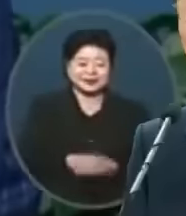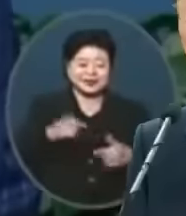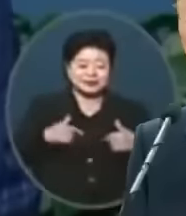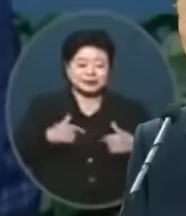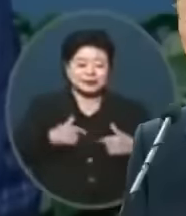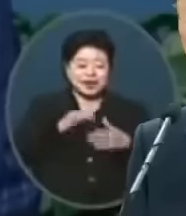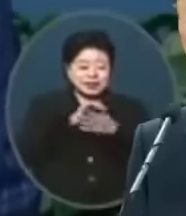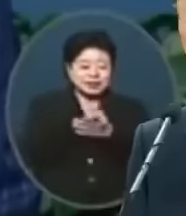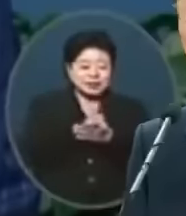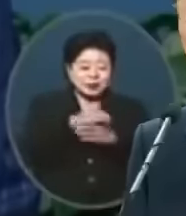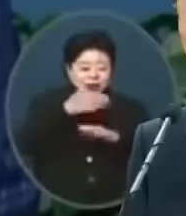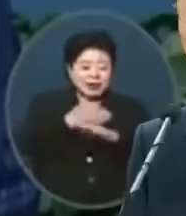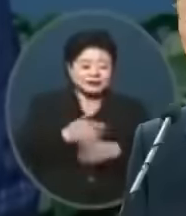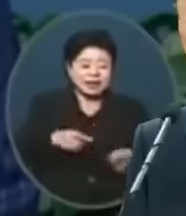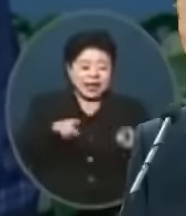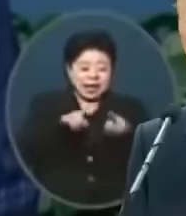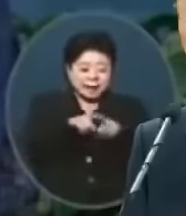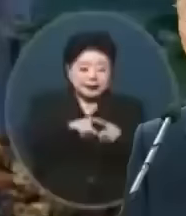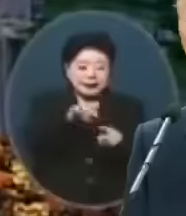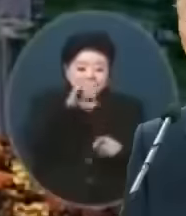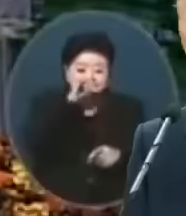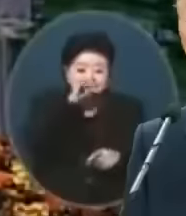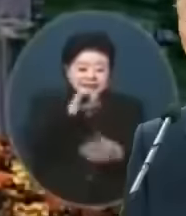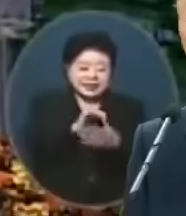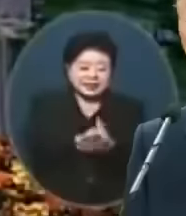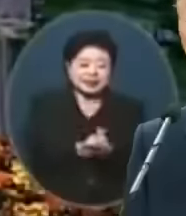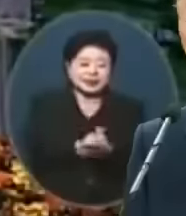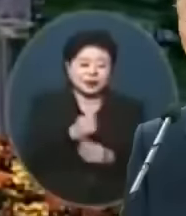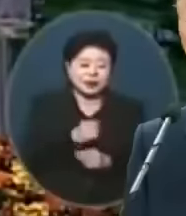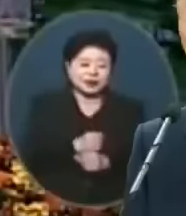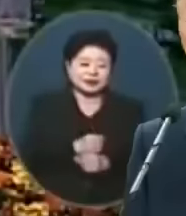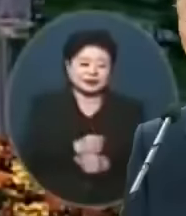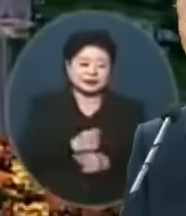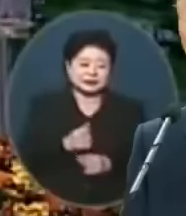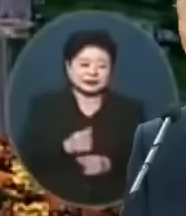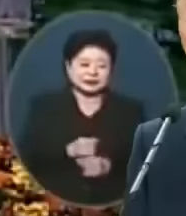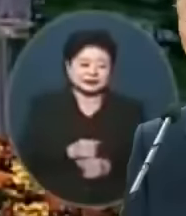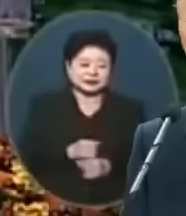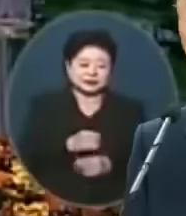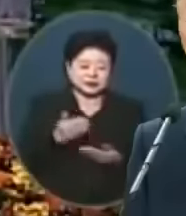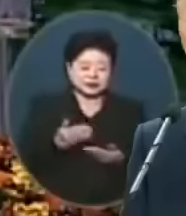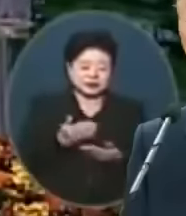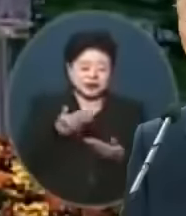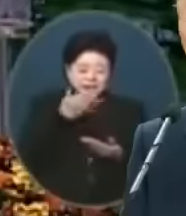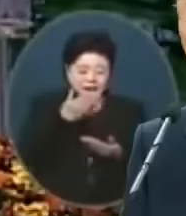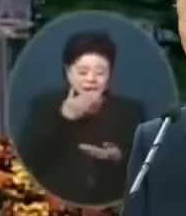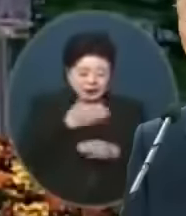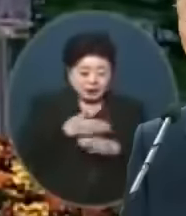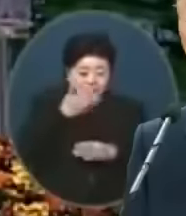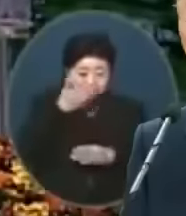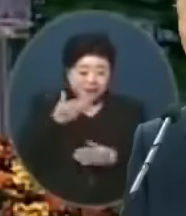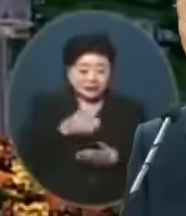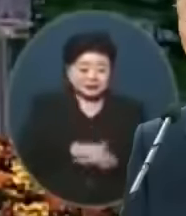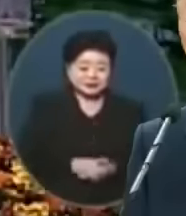기쁨과 기도와 감사는 항상 함께합니다. 기도를 해야 항상 기쁘고 범사에 감사할 수 있는 것입니다.